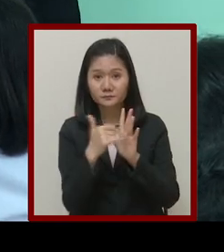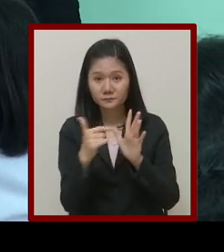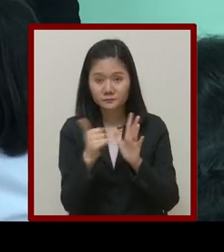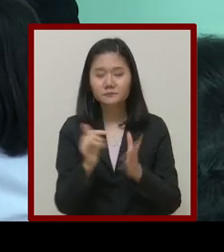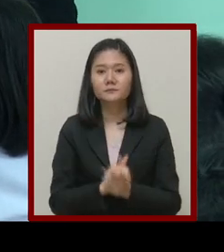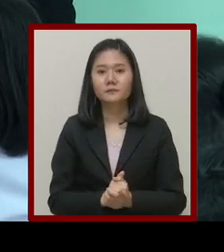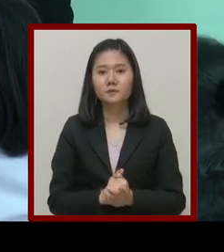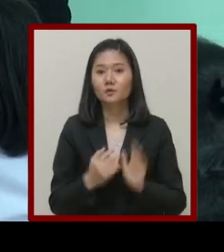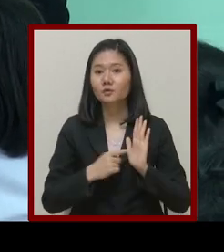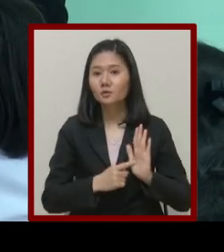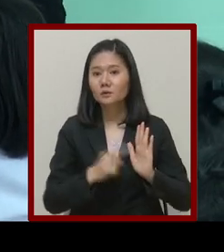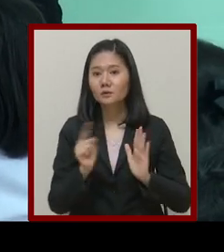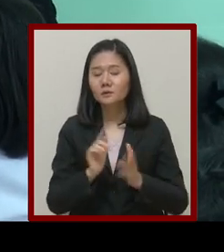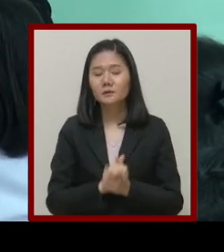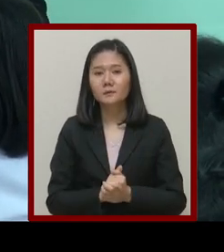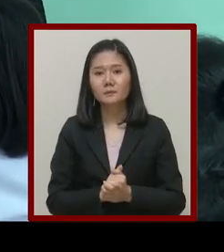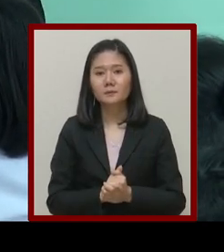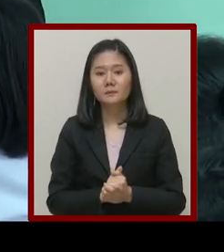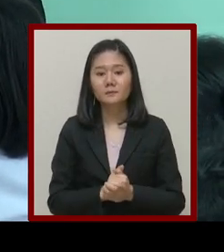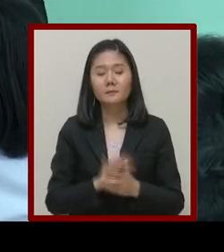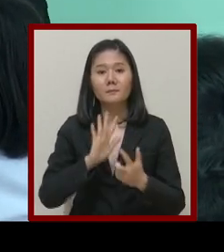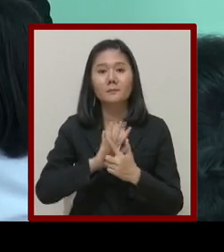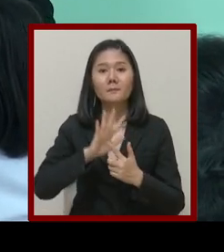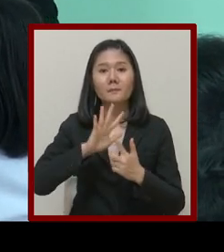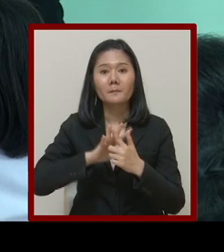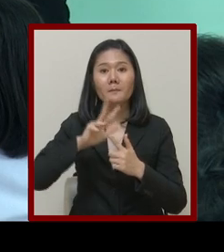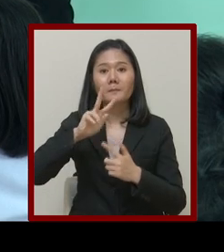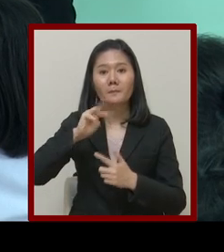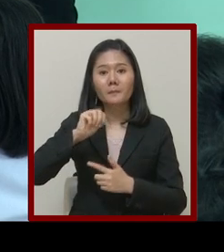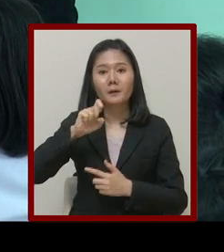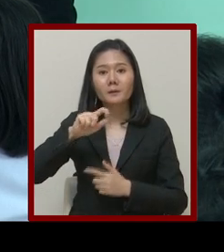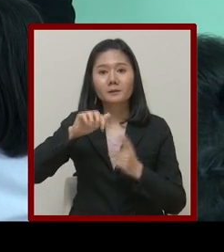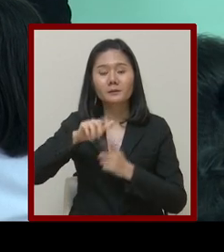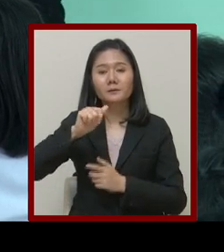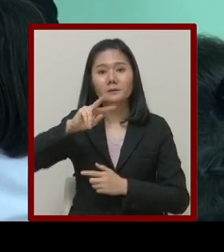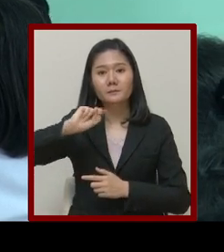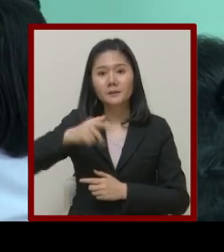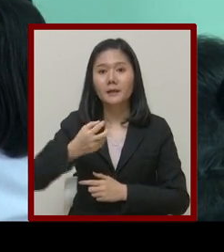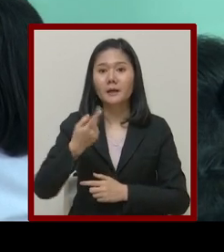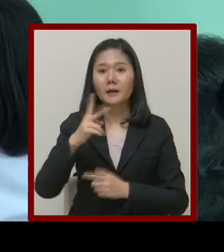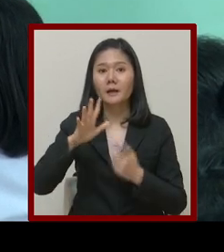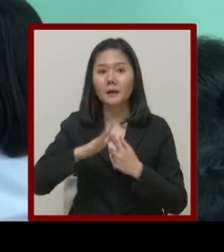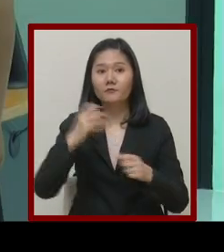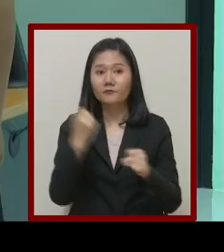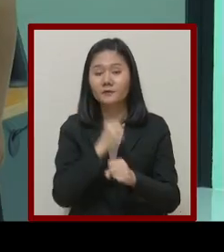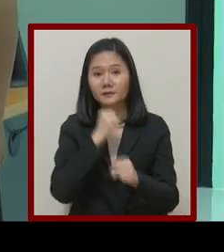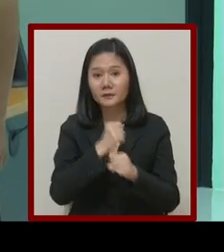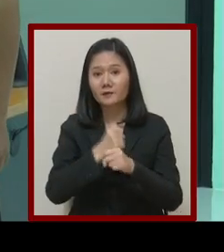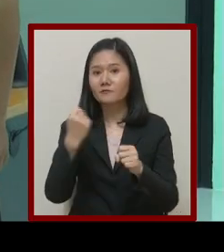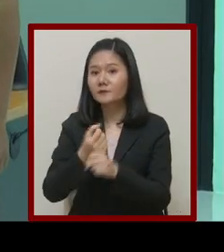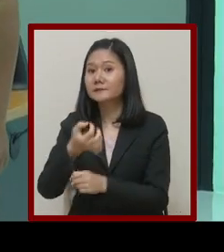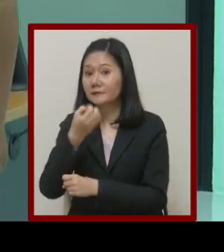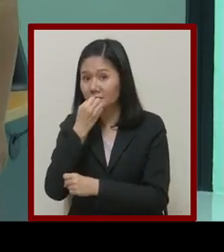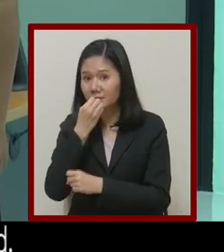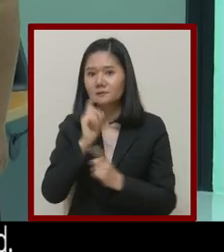ยอาหารสมุนไพรเรายกตัวอย่างเป็นเมี่ยงคำครับกิจกรรมของผมคือหัดทำและหัดชิมครับโดยวิธีการทำเมี่ยงคำนะ